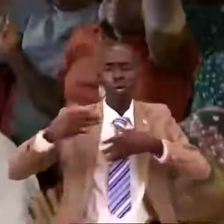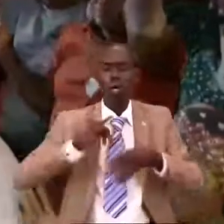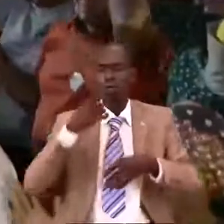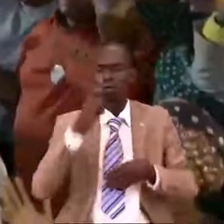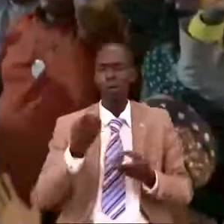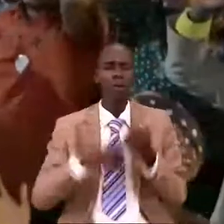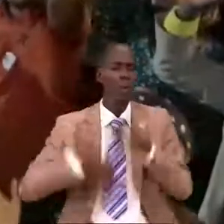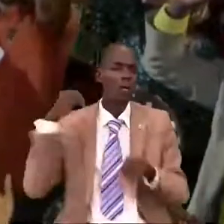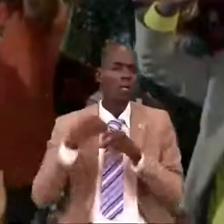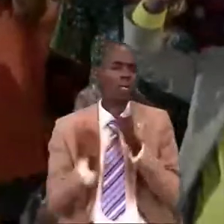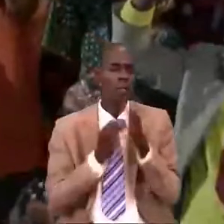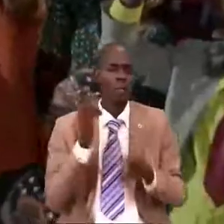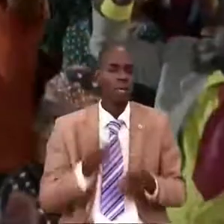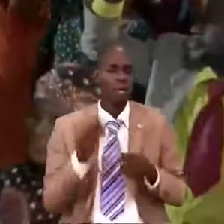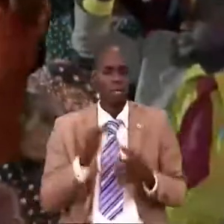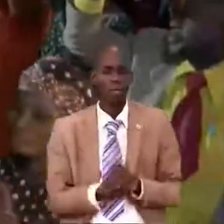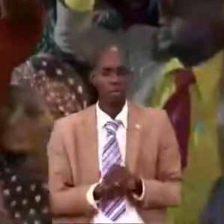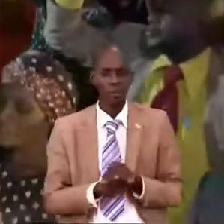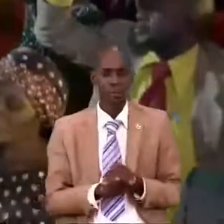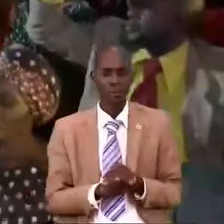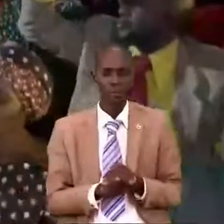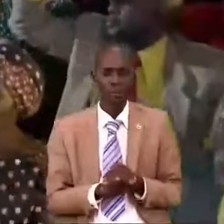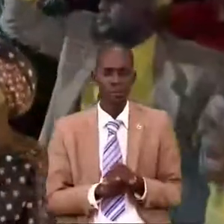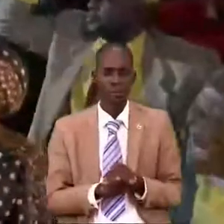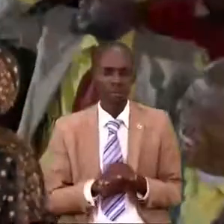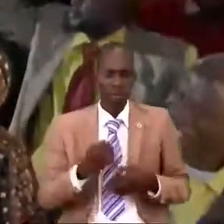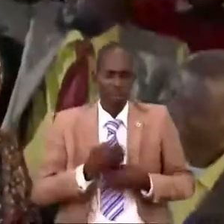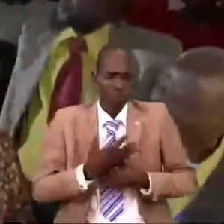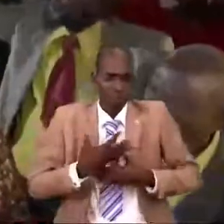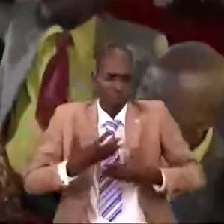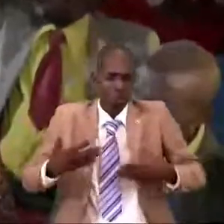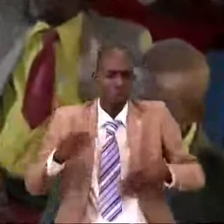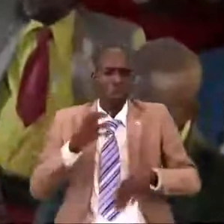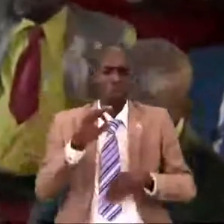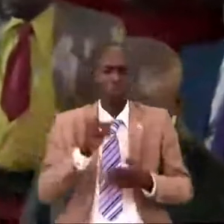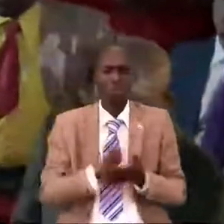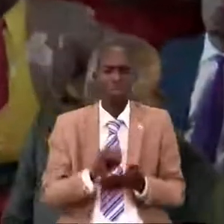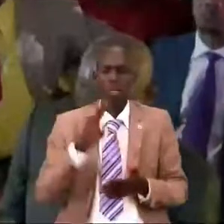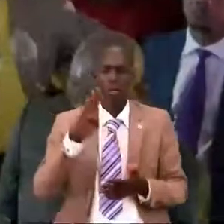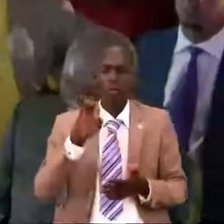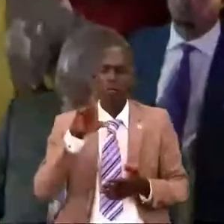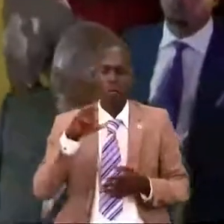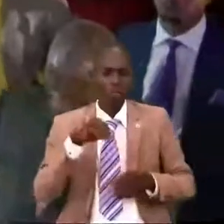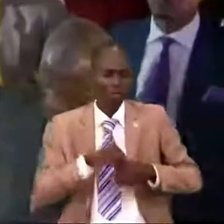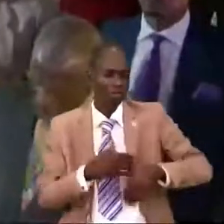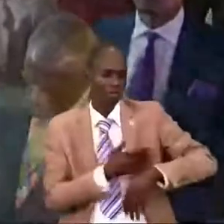de goitre, d'hémorroïdes, je vous commande, soyez guéris au nom de Jésus.